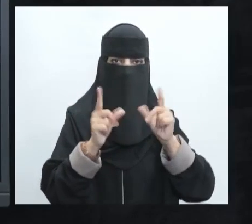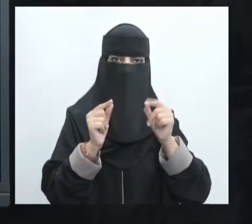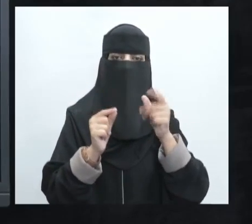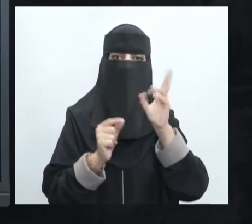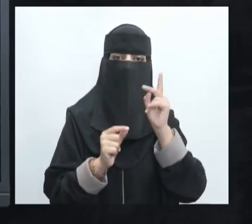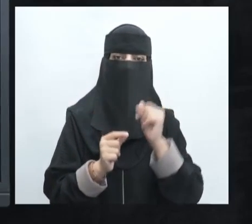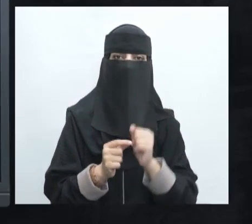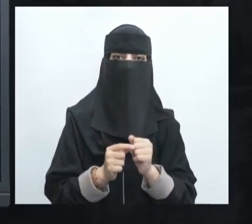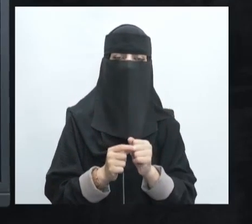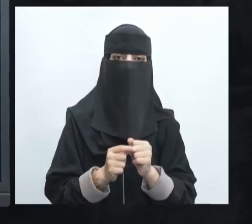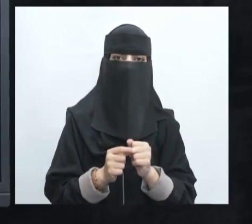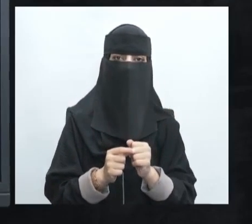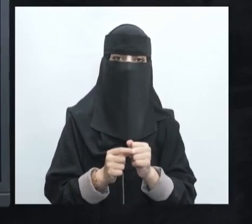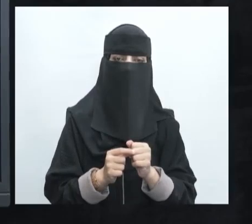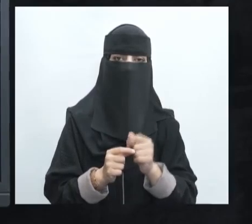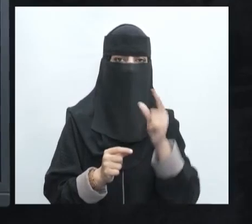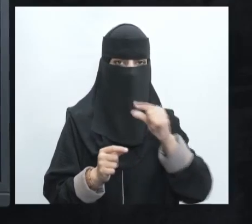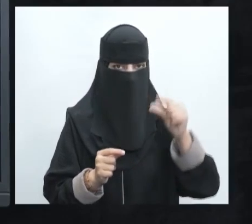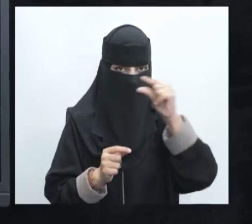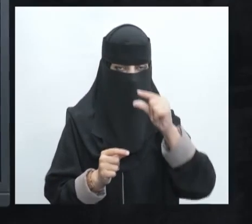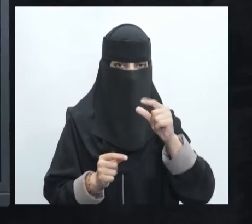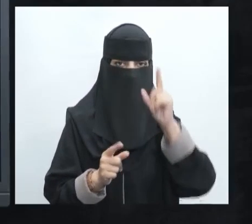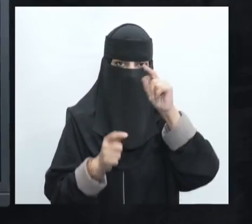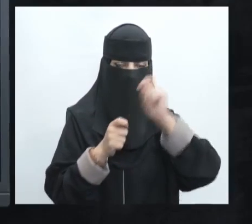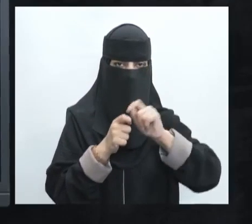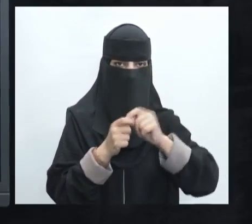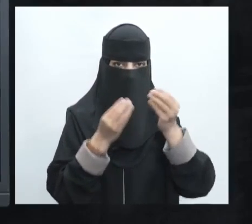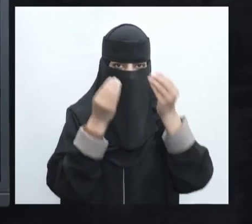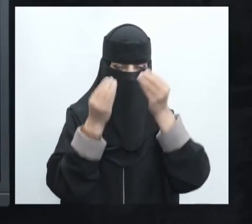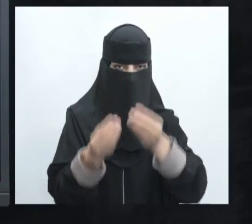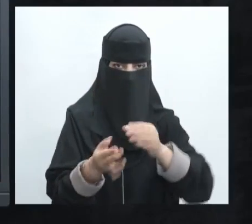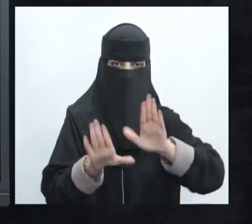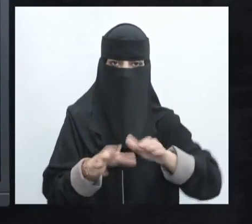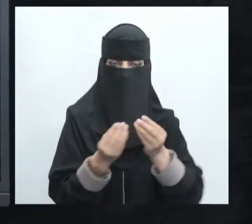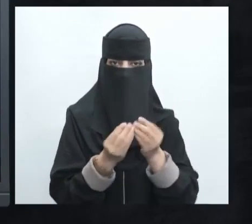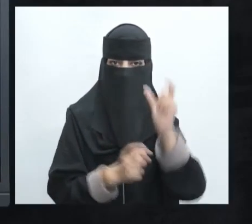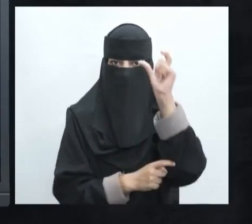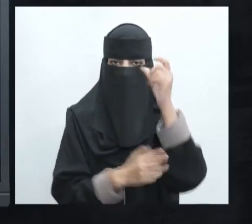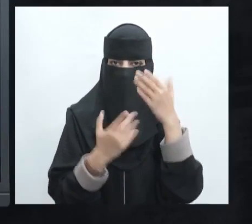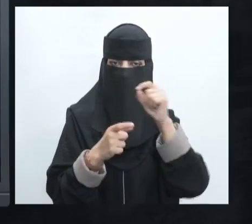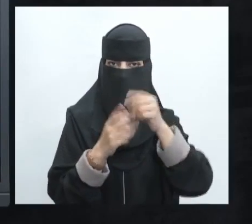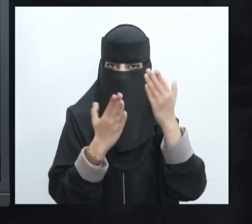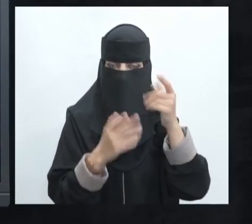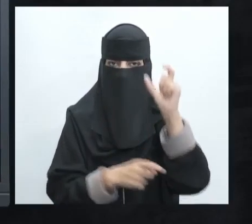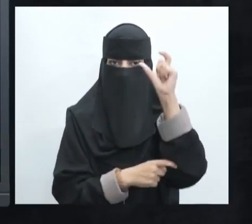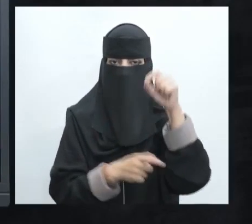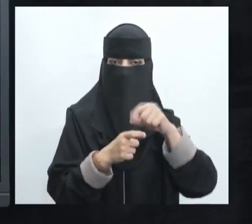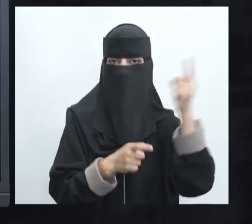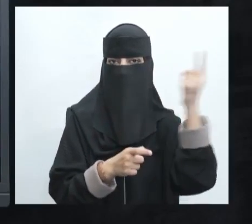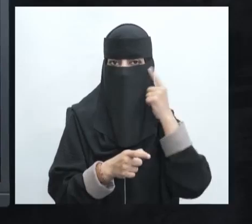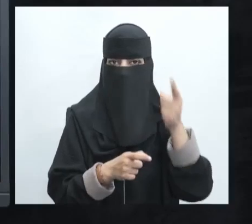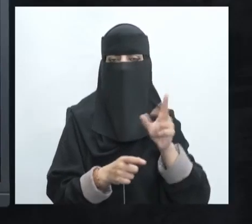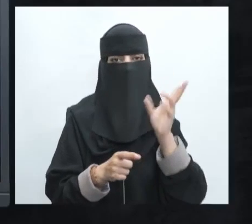فيكم، وكذلك الدينية، فالله سبحانه وتعالى قد حباها بوجود الحرمين. ممتاز،